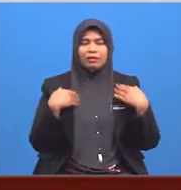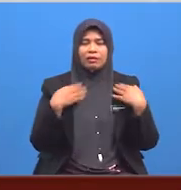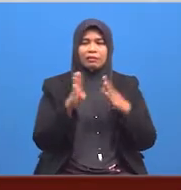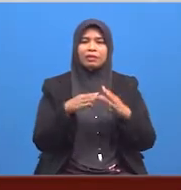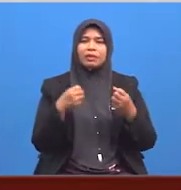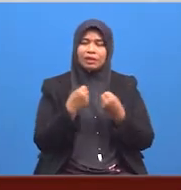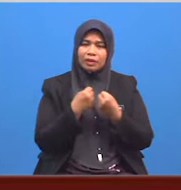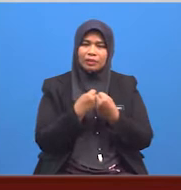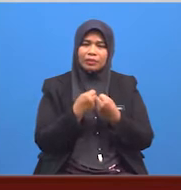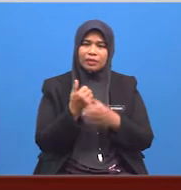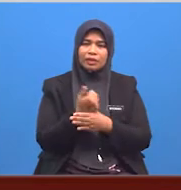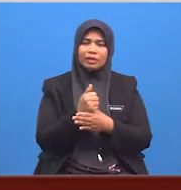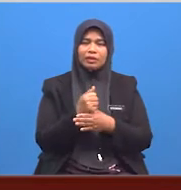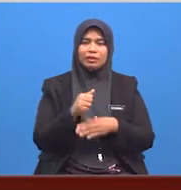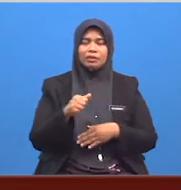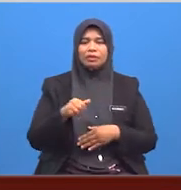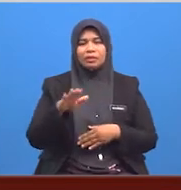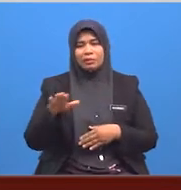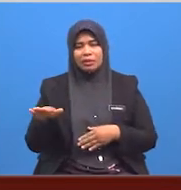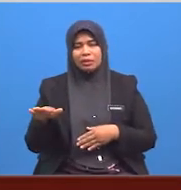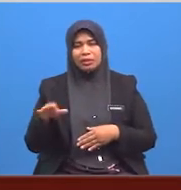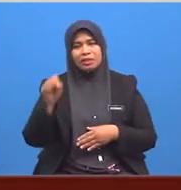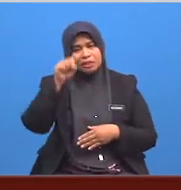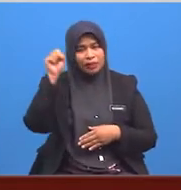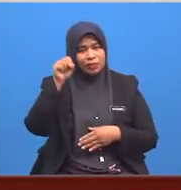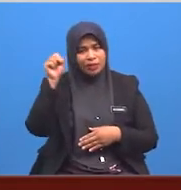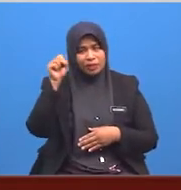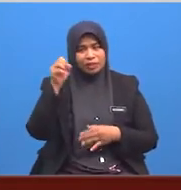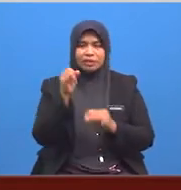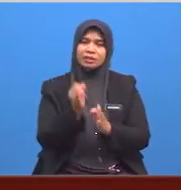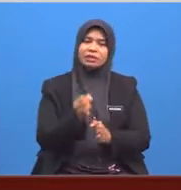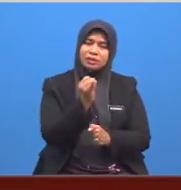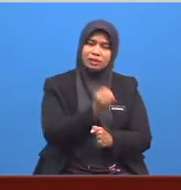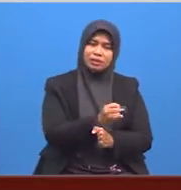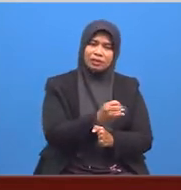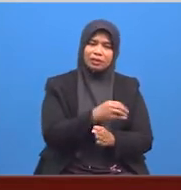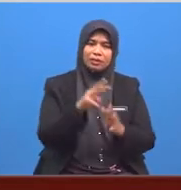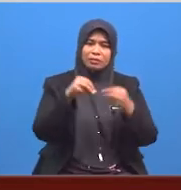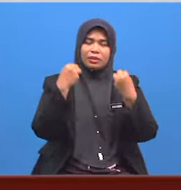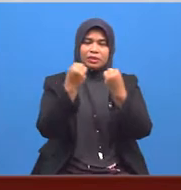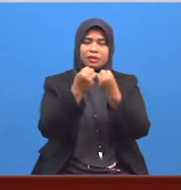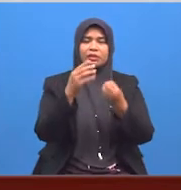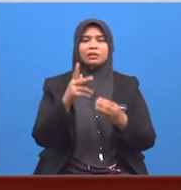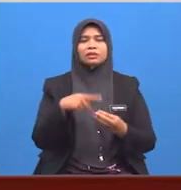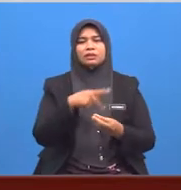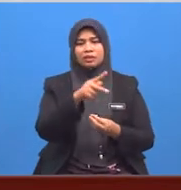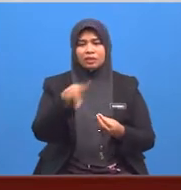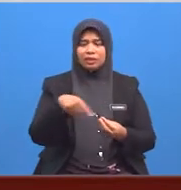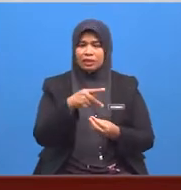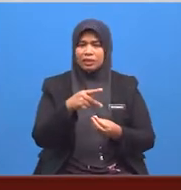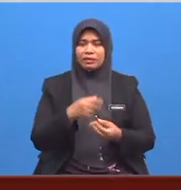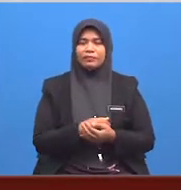pergaduhan diantara adik Made saudara Maret Jiran tetangga dan masyarakat sekeliling